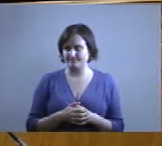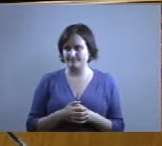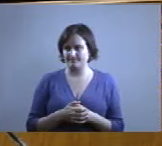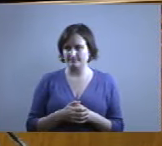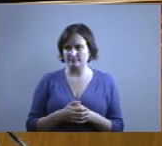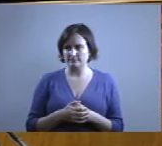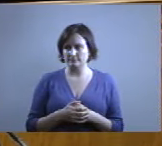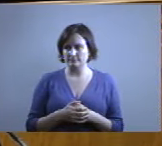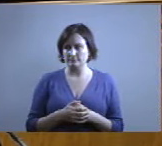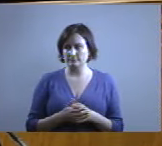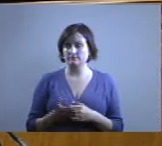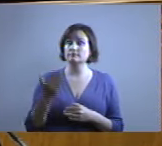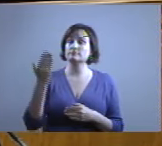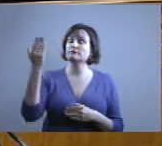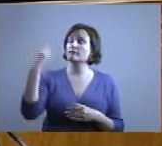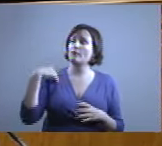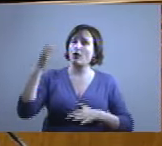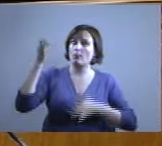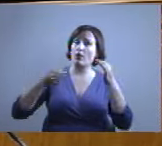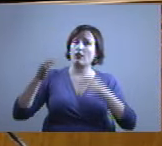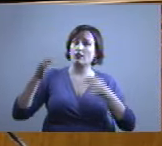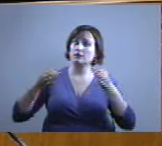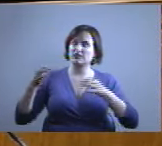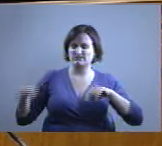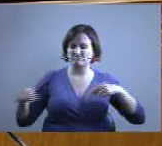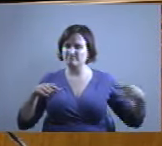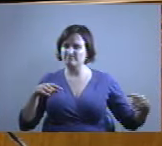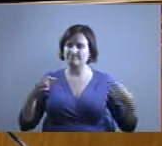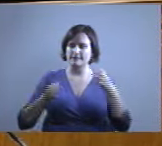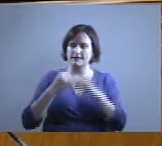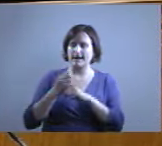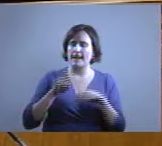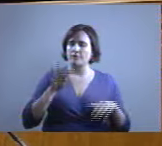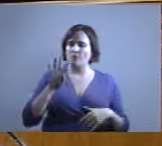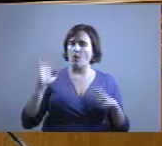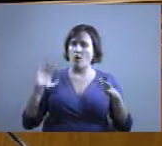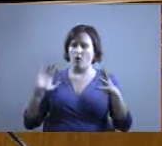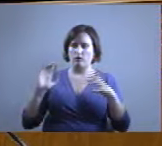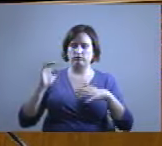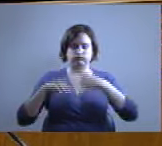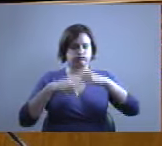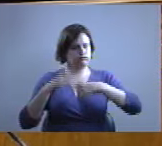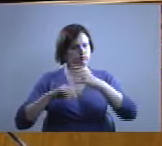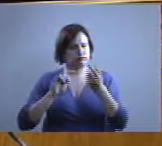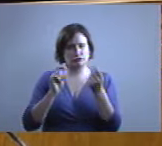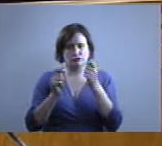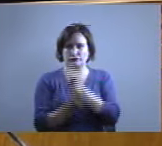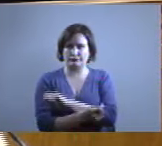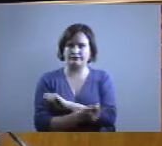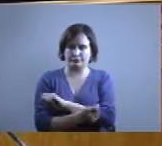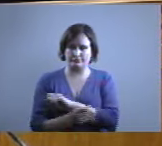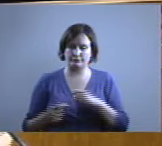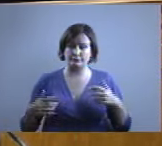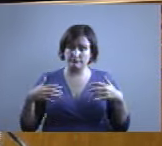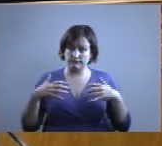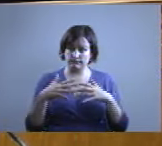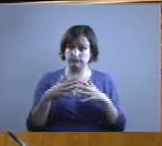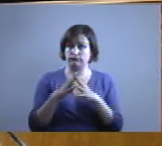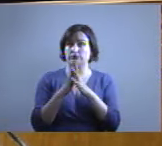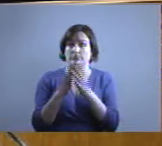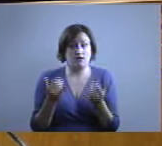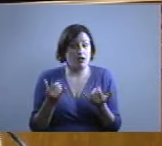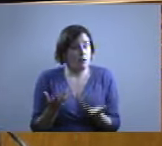have emerged from our political transition in 1994 as groups divided by history, but united by